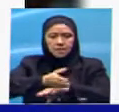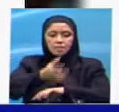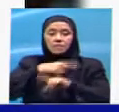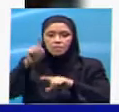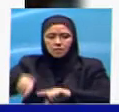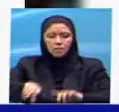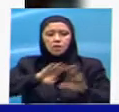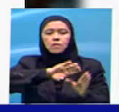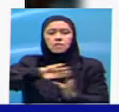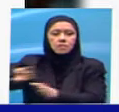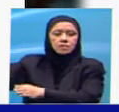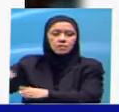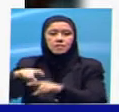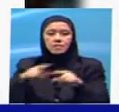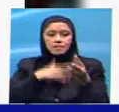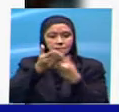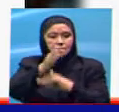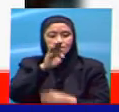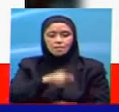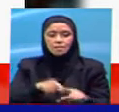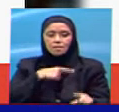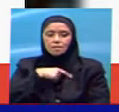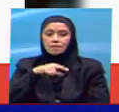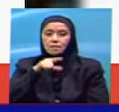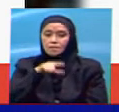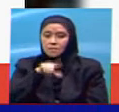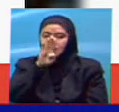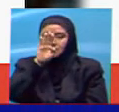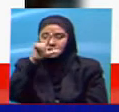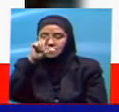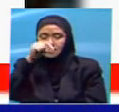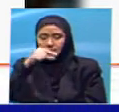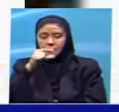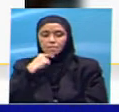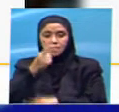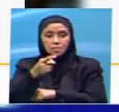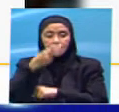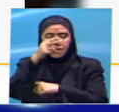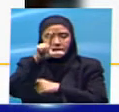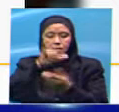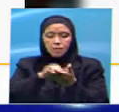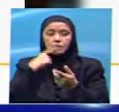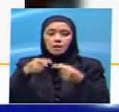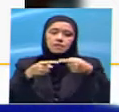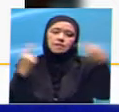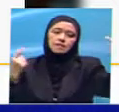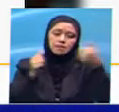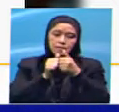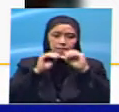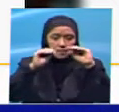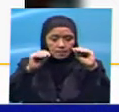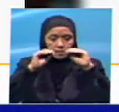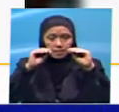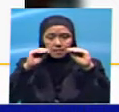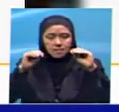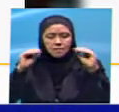najibrazak.com Perdana Menteri menegaskan yang perkara itu bertentangan dengan ajaran al-quran jika dibiarkan imej al-quran